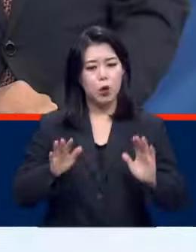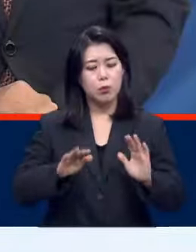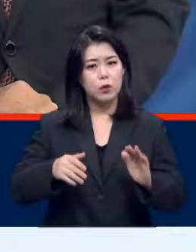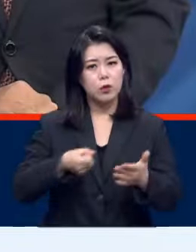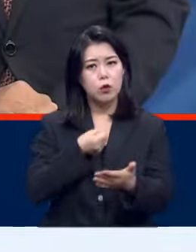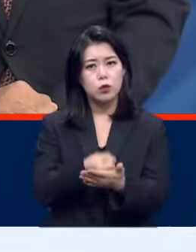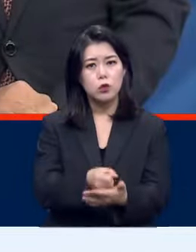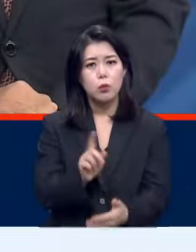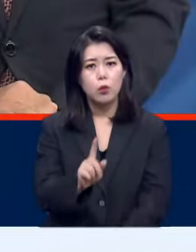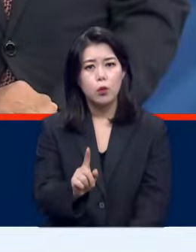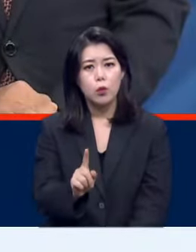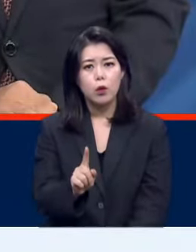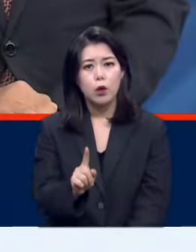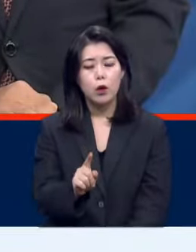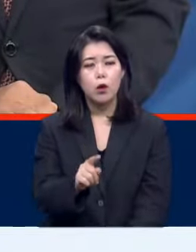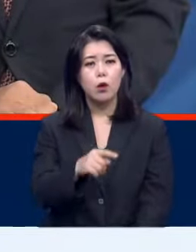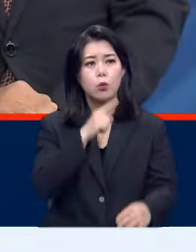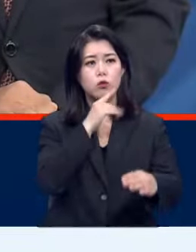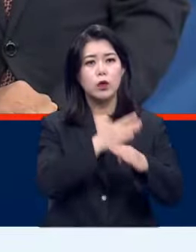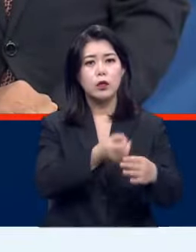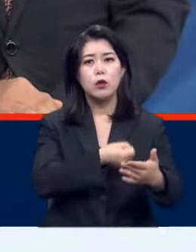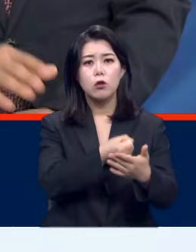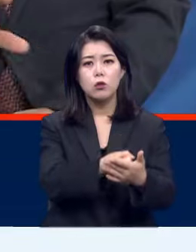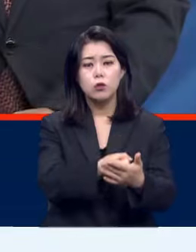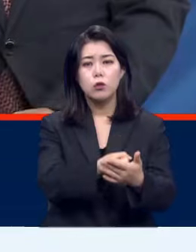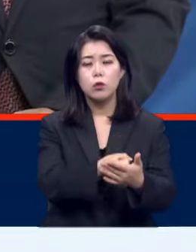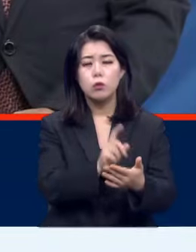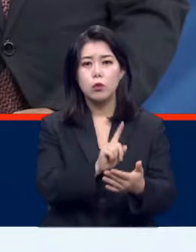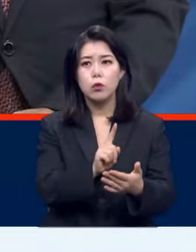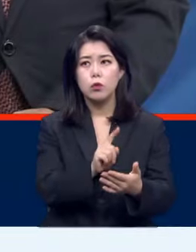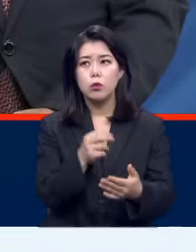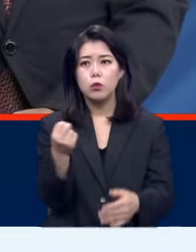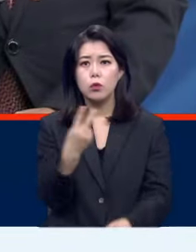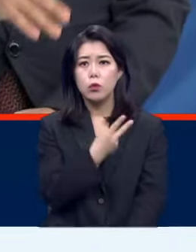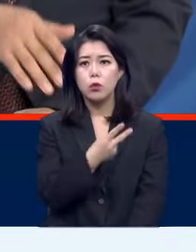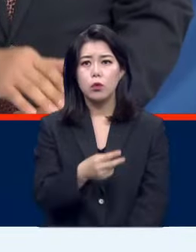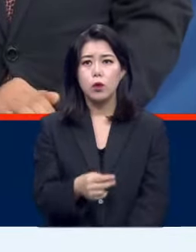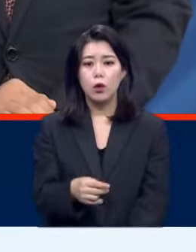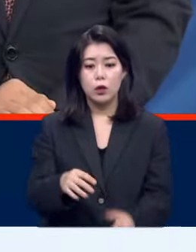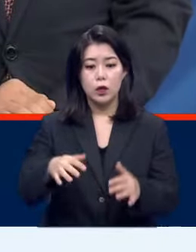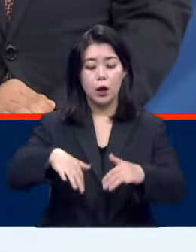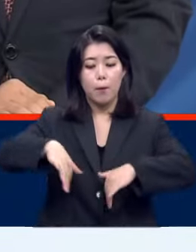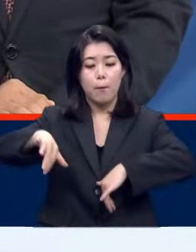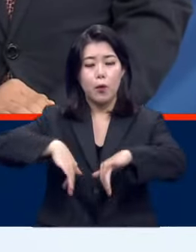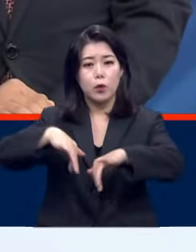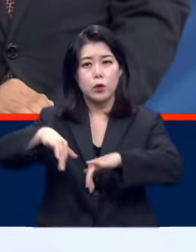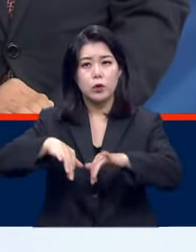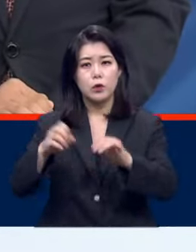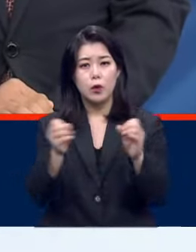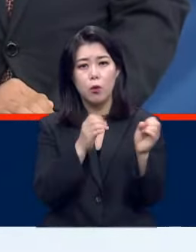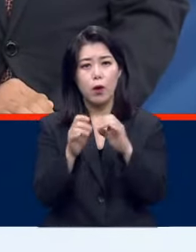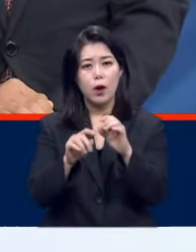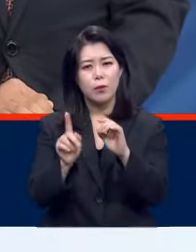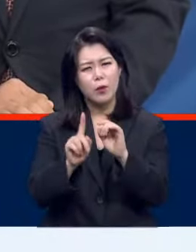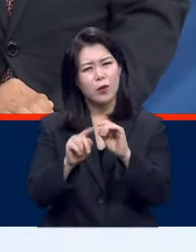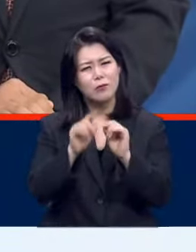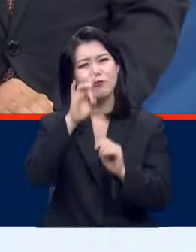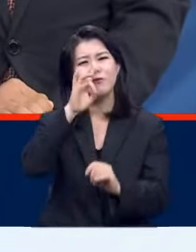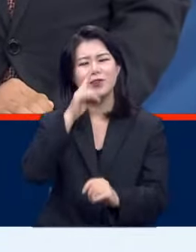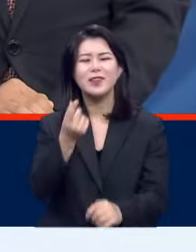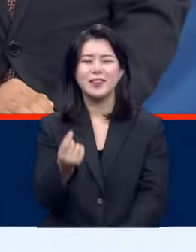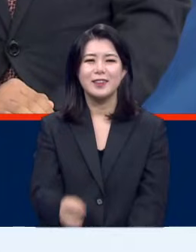것는 예 북한이 얘기 불필요한 결정이 그게 뭔가 그리고 또 백 채널에서 이제 복도에서 나눈 얘기들이 뭘까 이제 이런 것들이 좀 궁금해지는